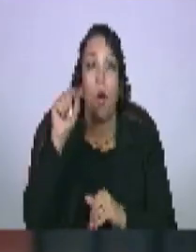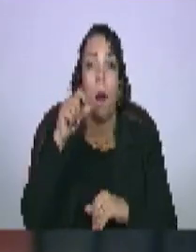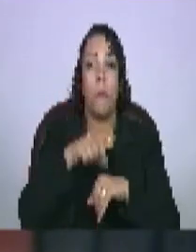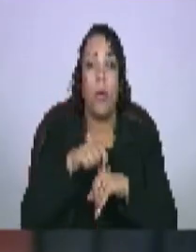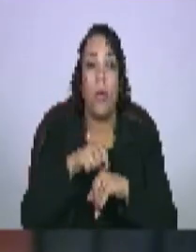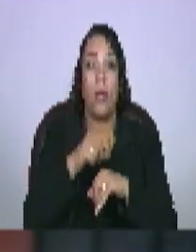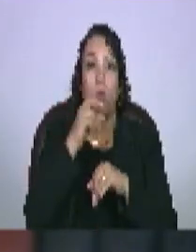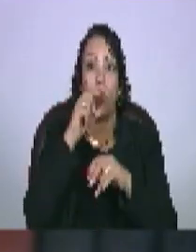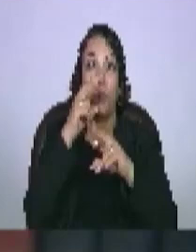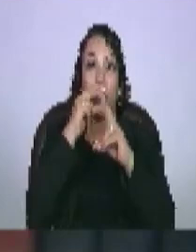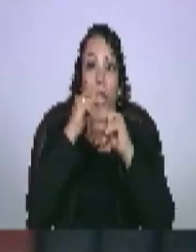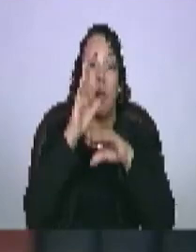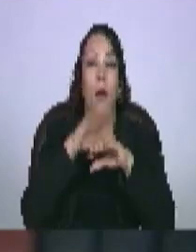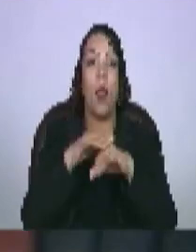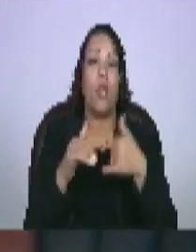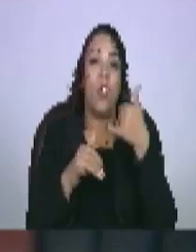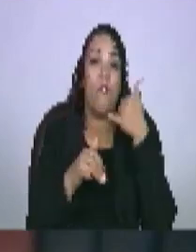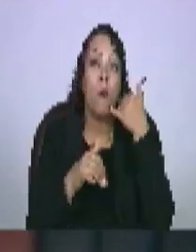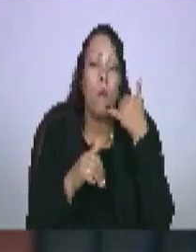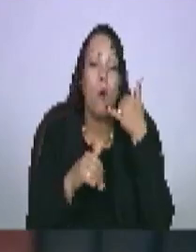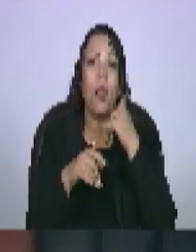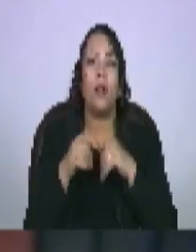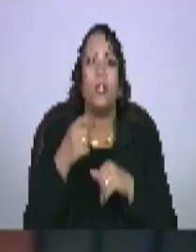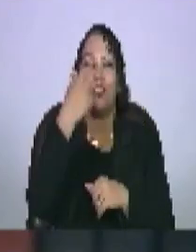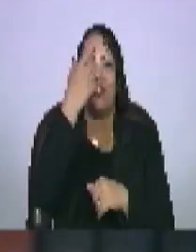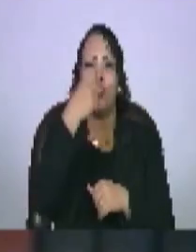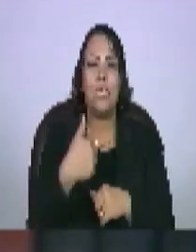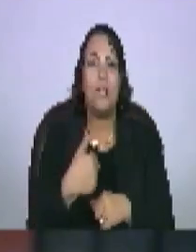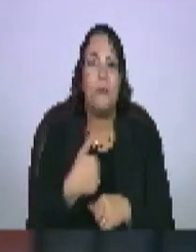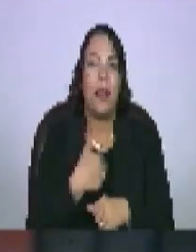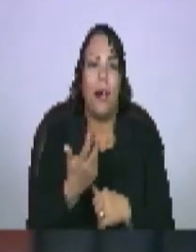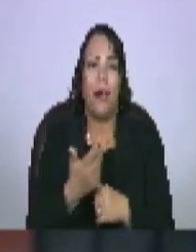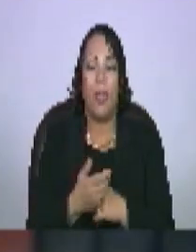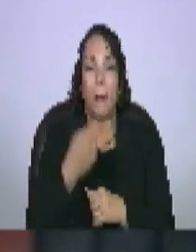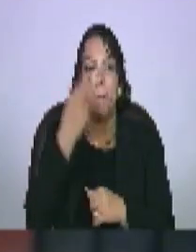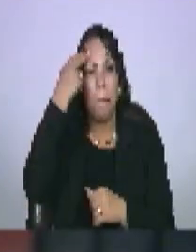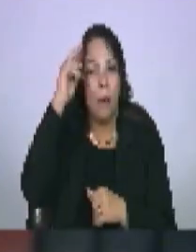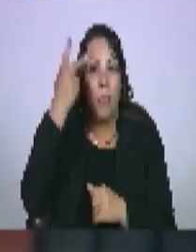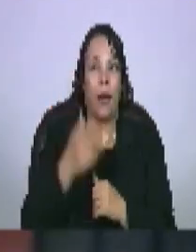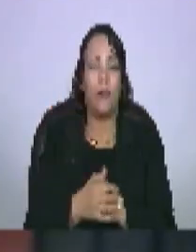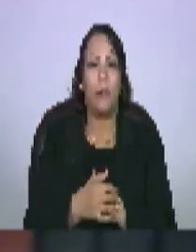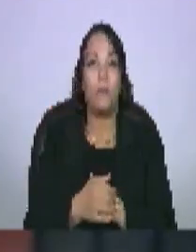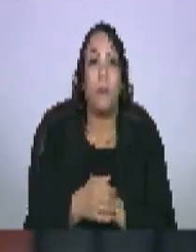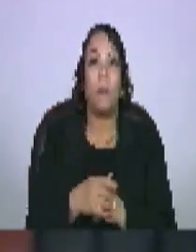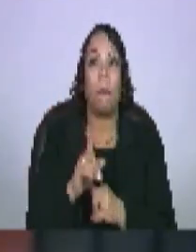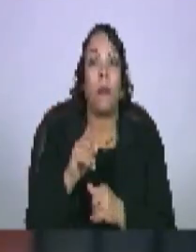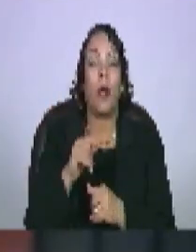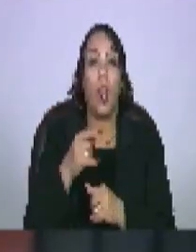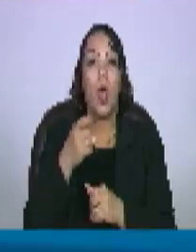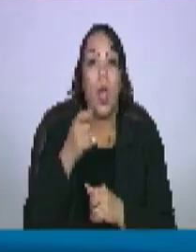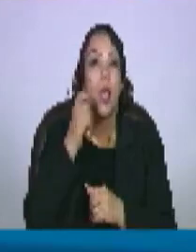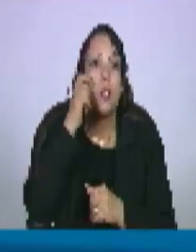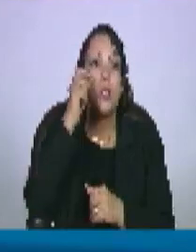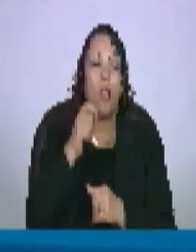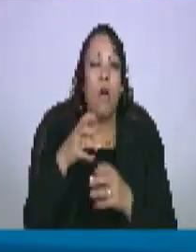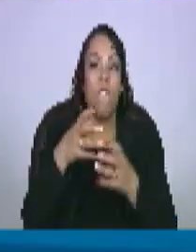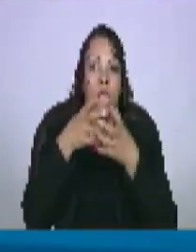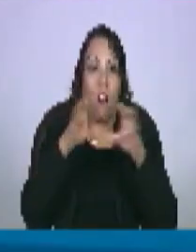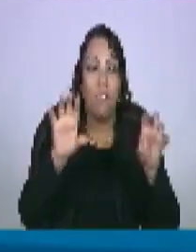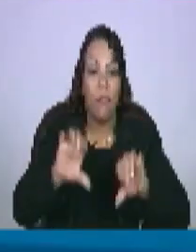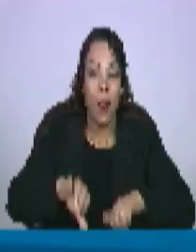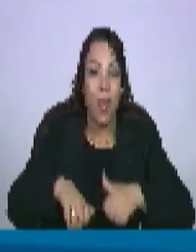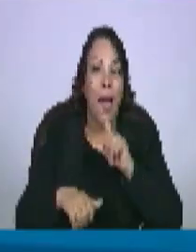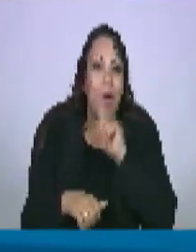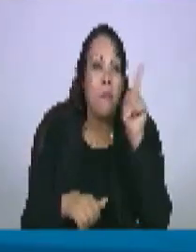على التليفون المحمول ده بيبين شخصيتك بمعنى الانسان لا ينفصل في الحياه يعني